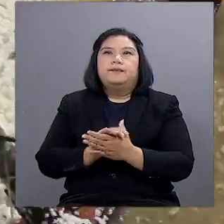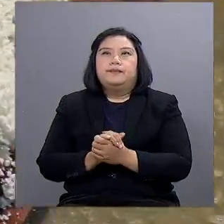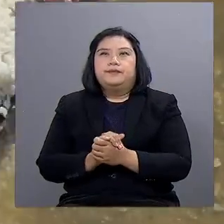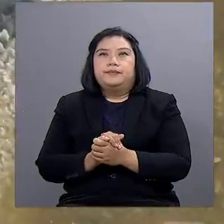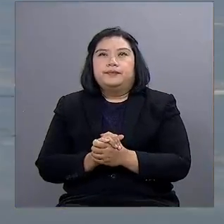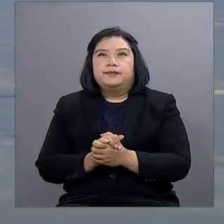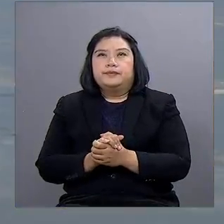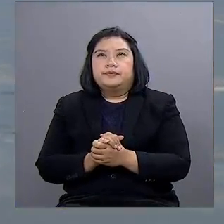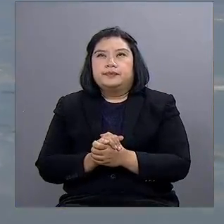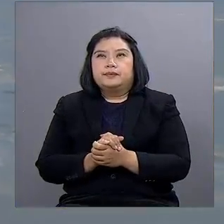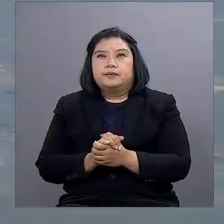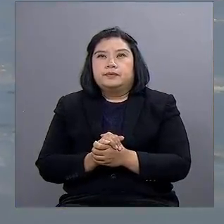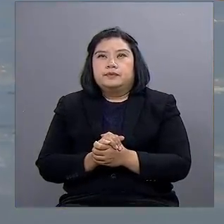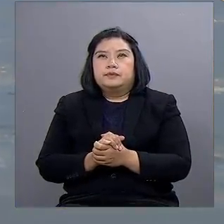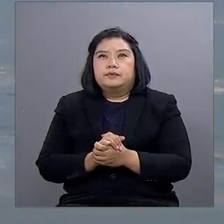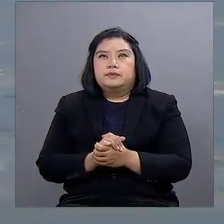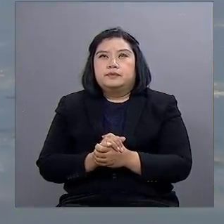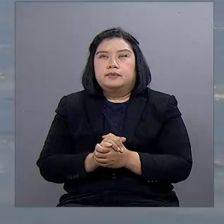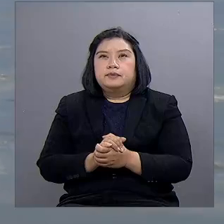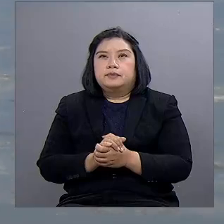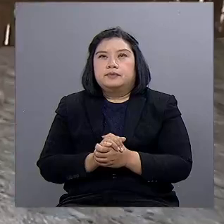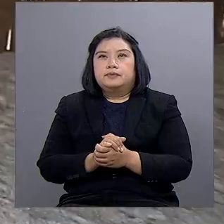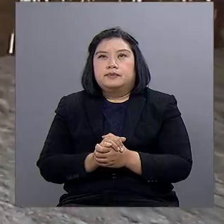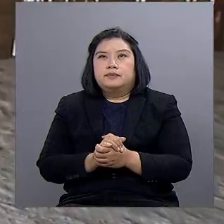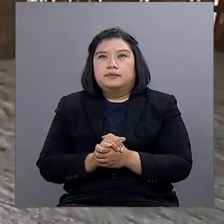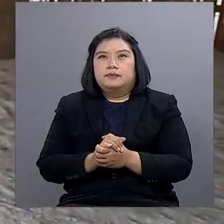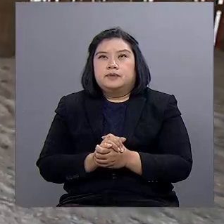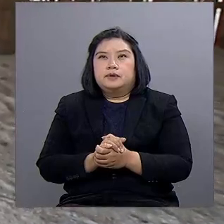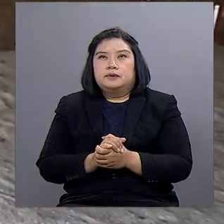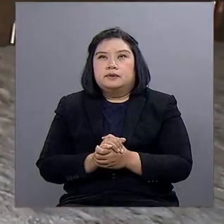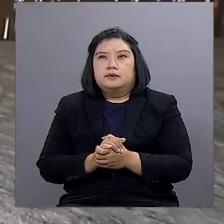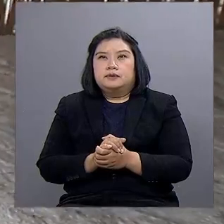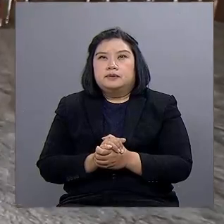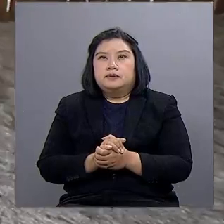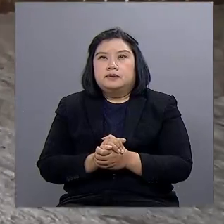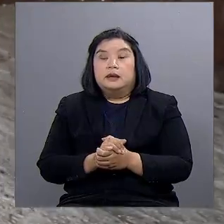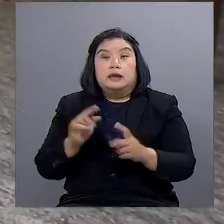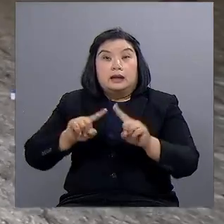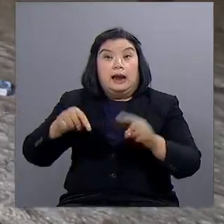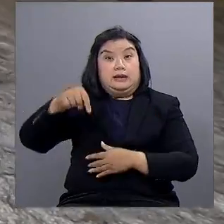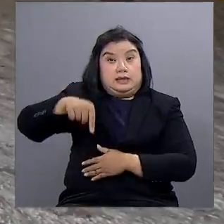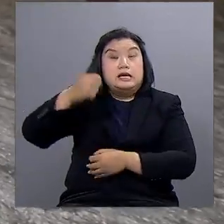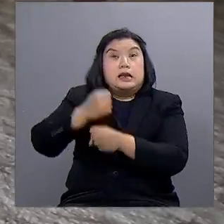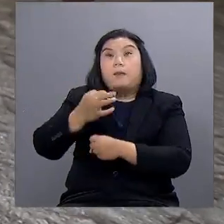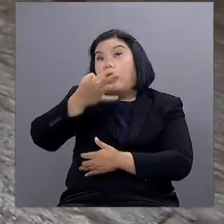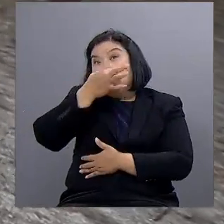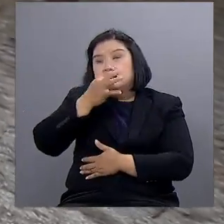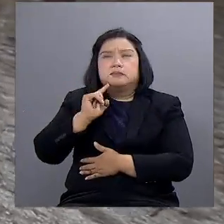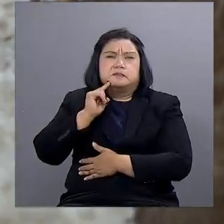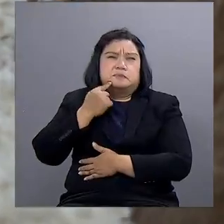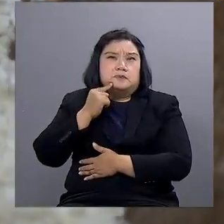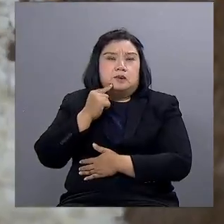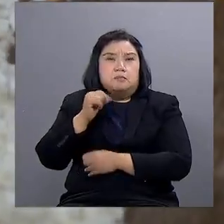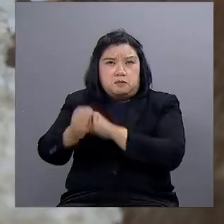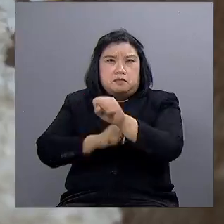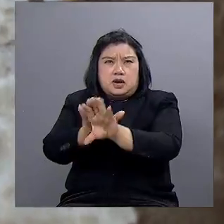การทำนาเกลือของที่นี่ ือเป็นสิ่งที่ทำกันมาเนิ่นนานตั้งแต่บรร